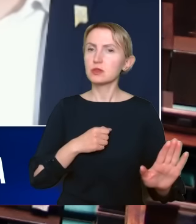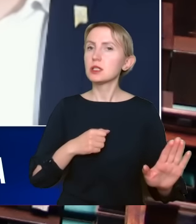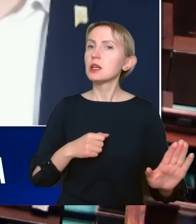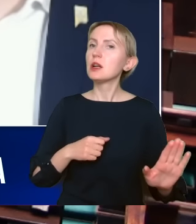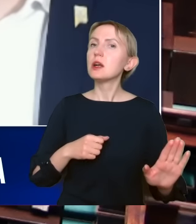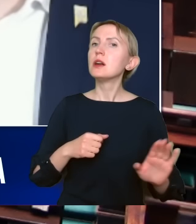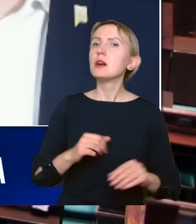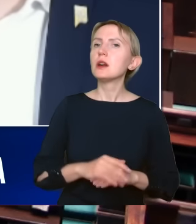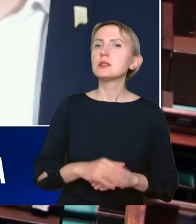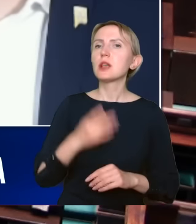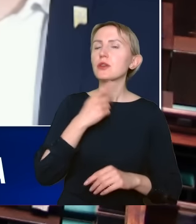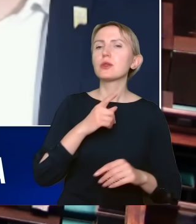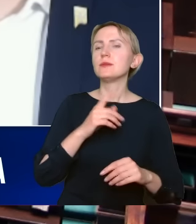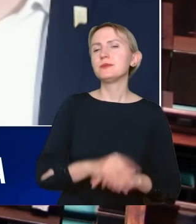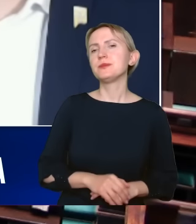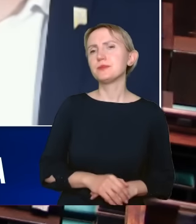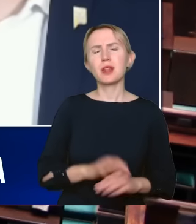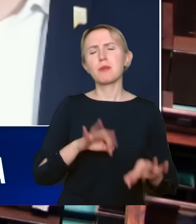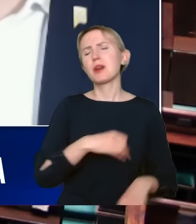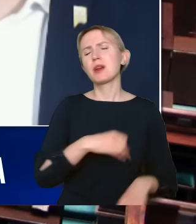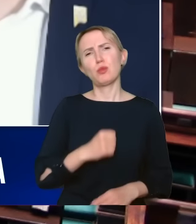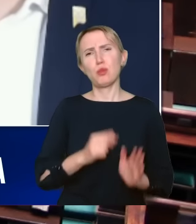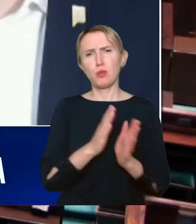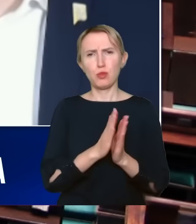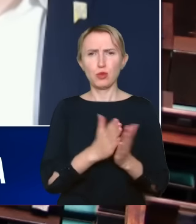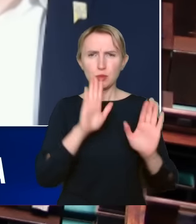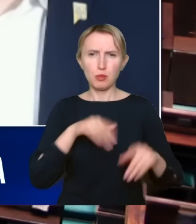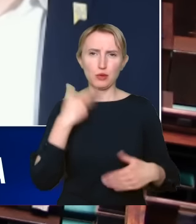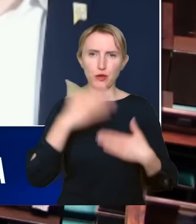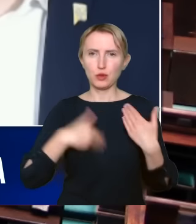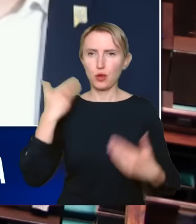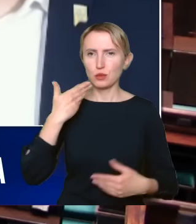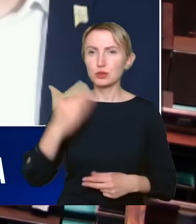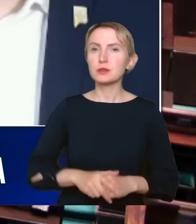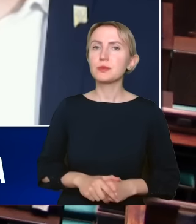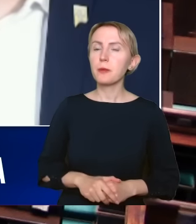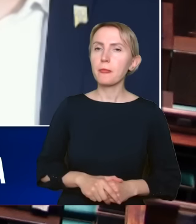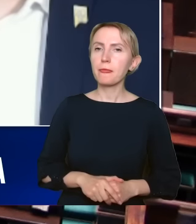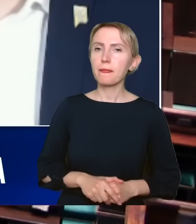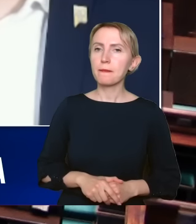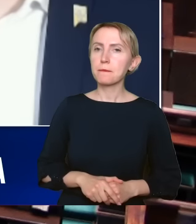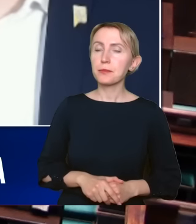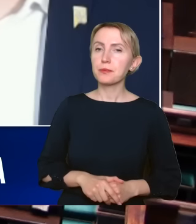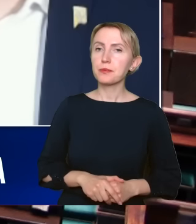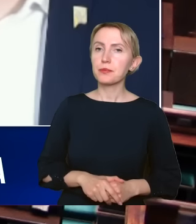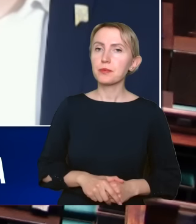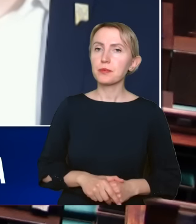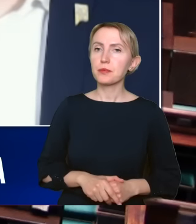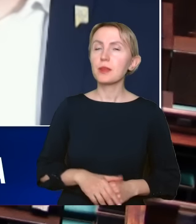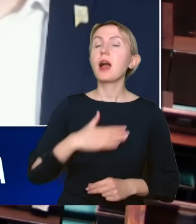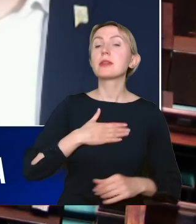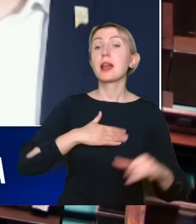jego legitymizacji, panie pośle, proszę dać mi dokończyć. A co do legitymizacji naszego